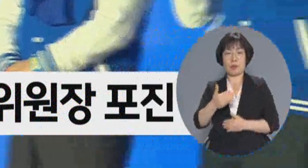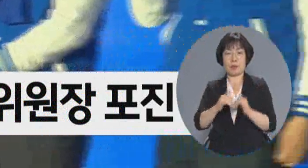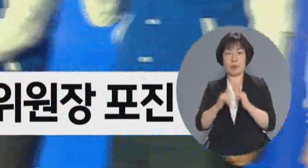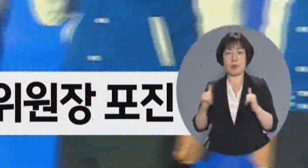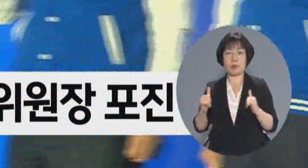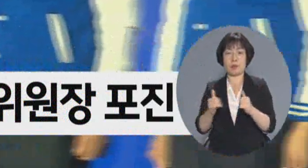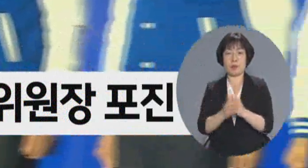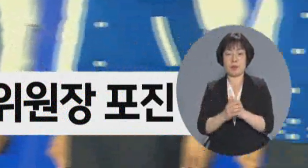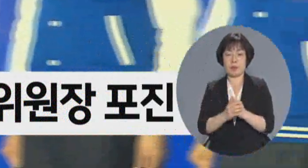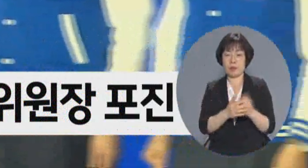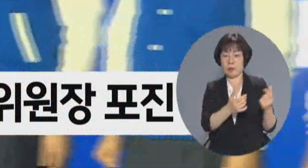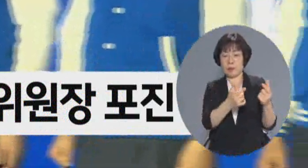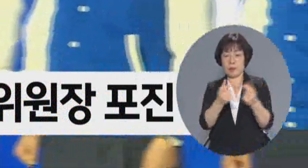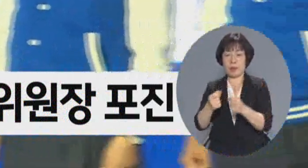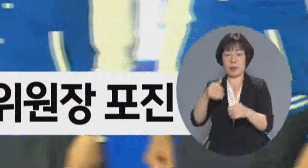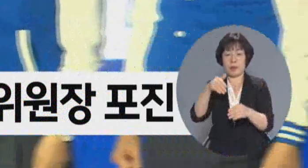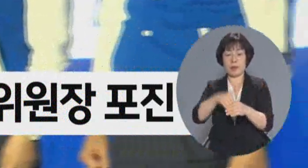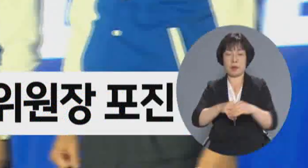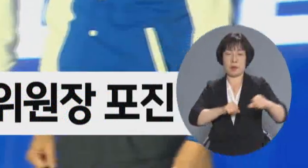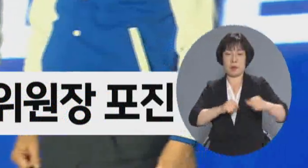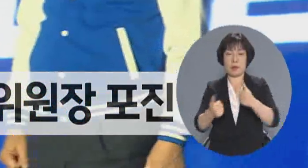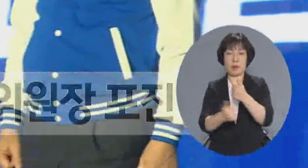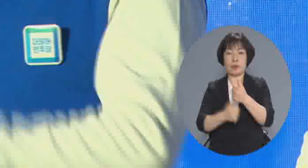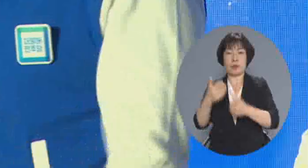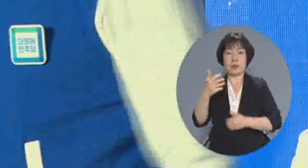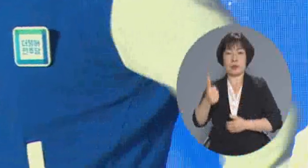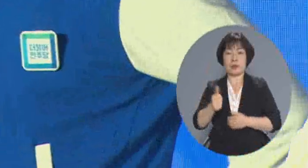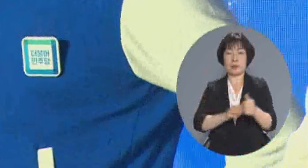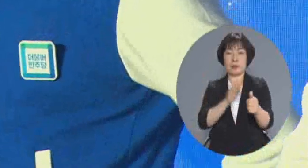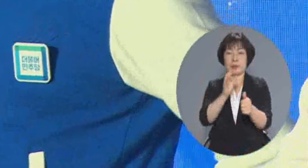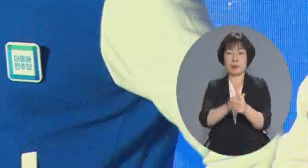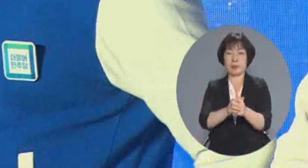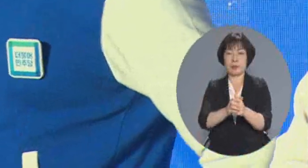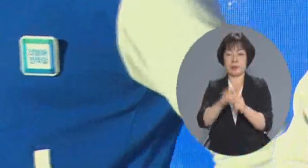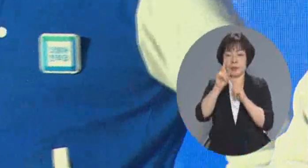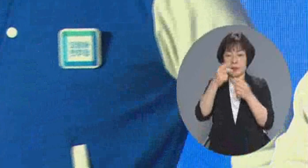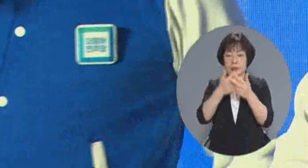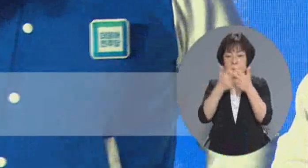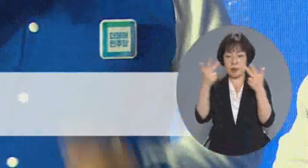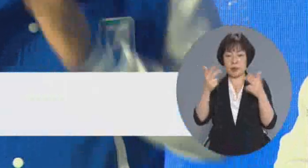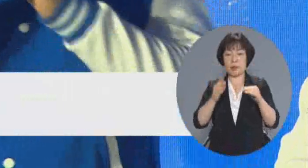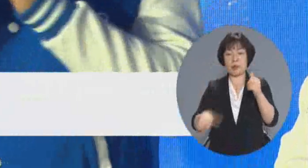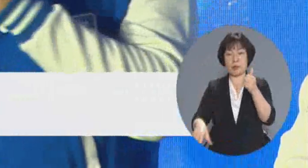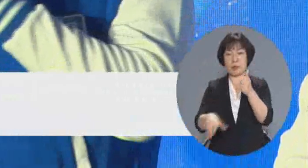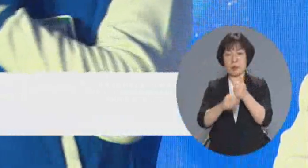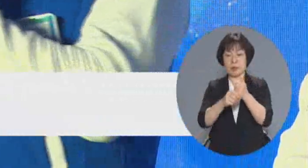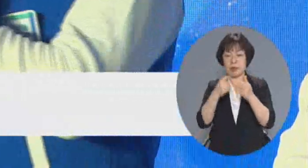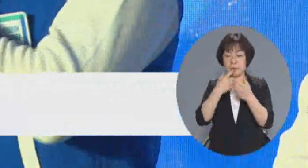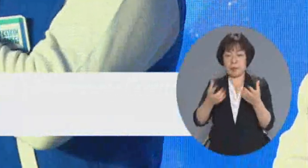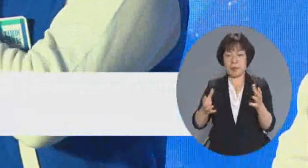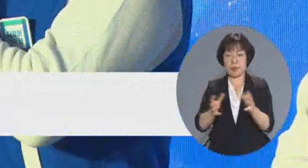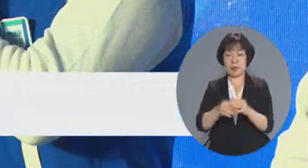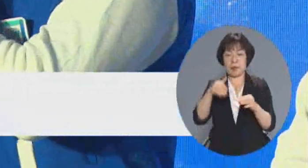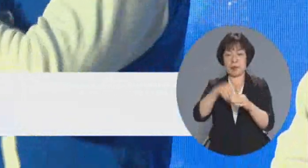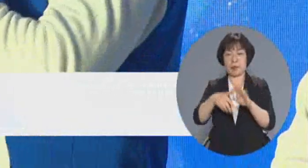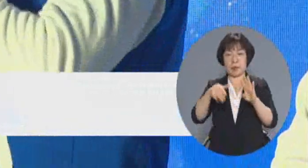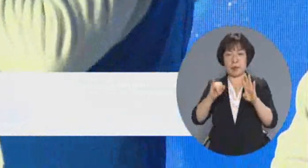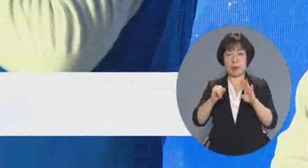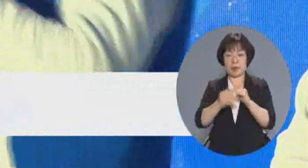9명이 공동선대위원장을 맡았습니다. 이재명을 중심으로 민주정부 사기